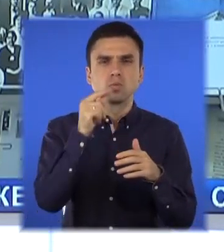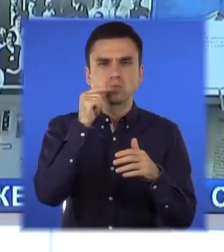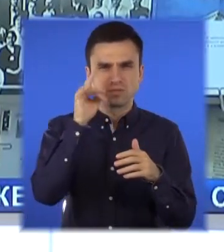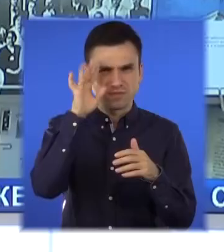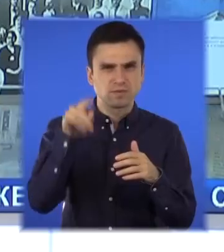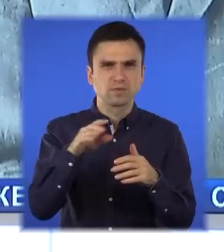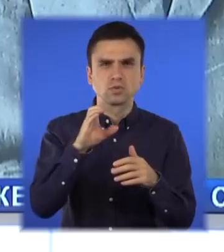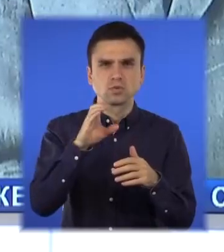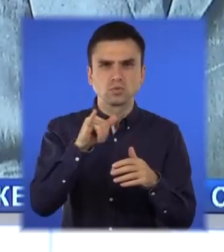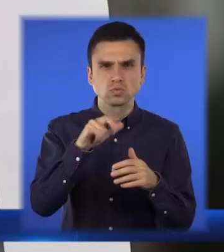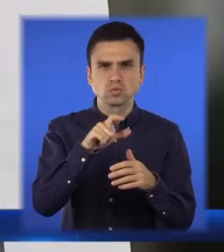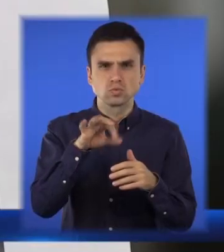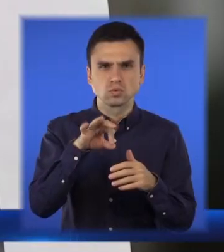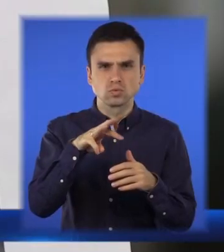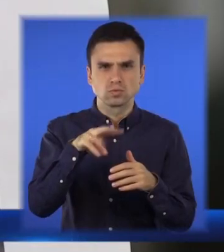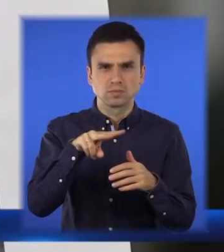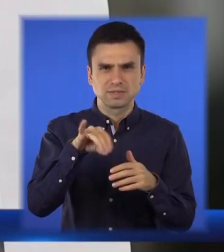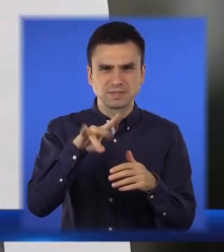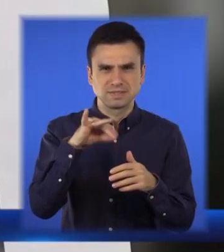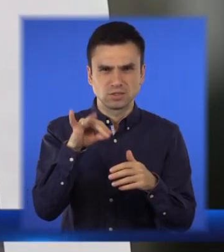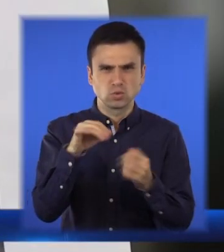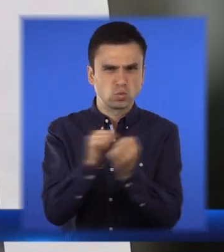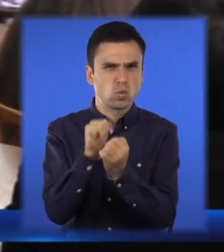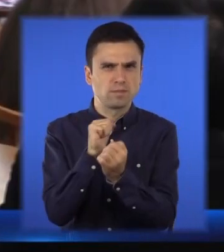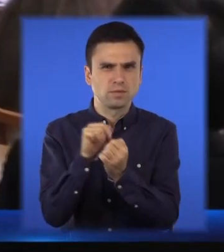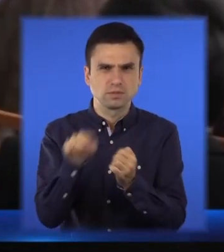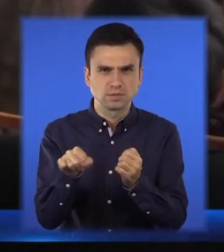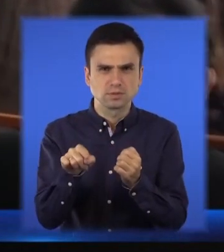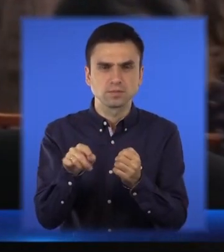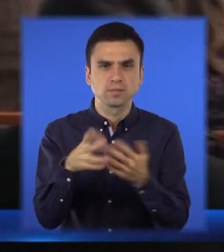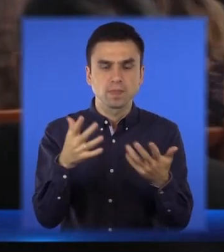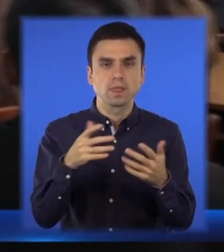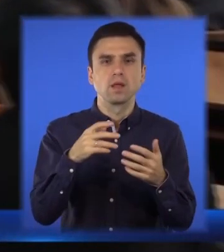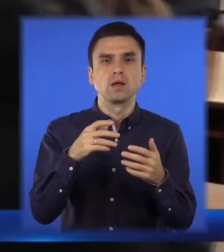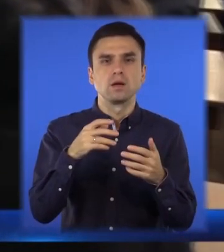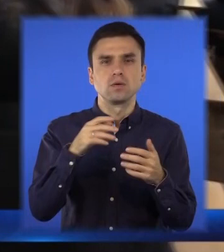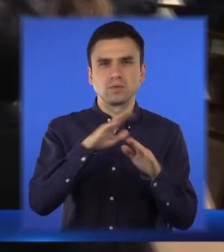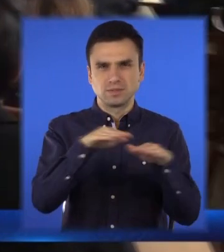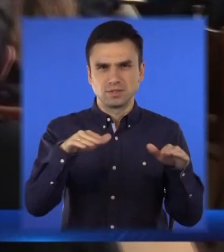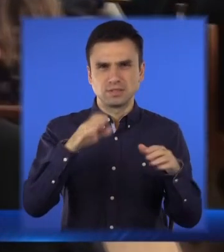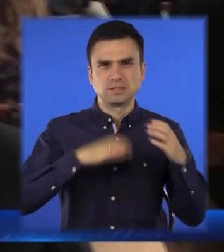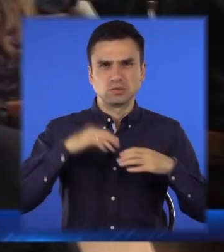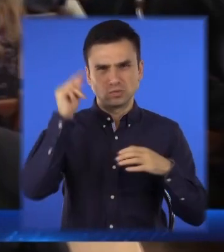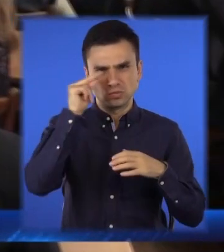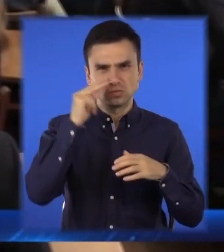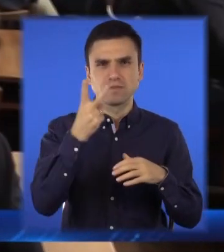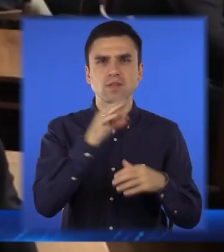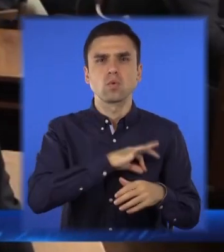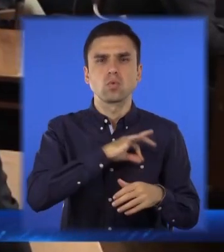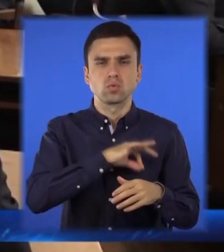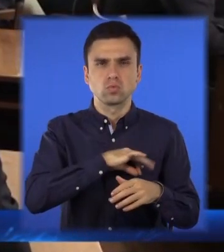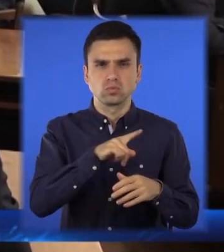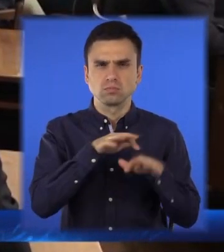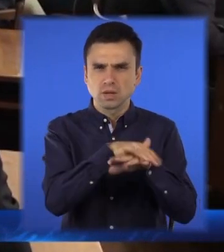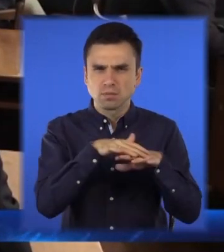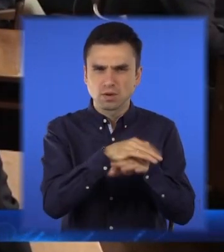Криворізькому державному педагогічному університеті. Студенти другого курсу математичного факультету розповідали про життя і творчість